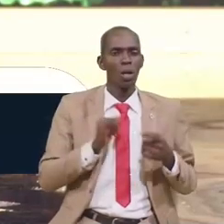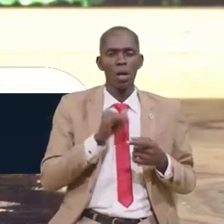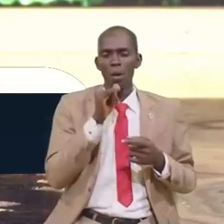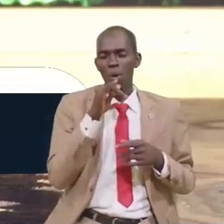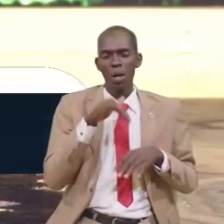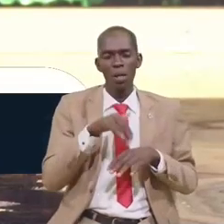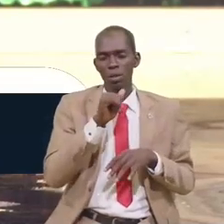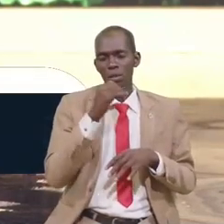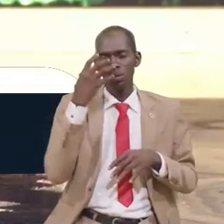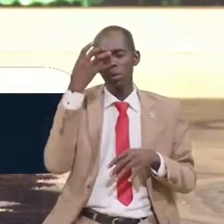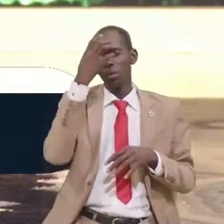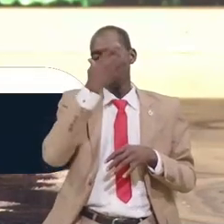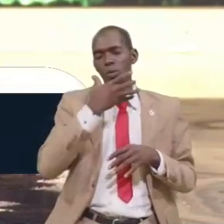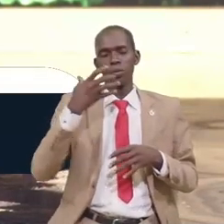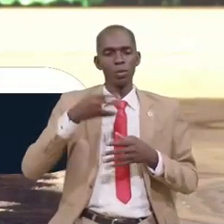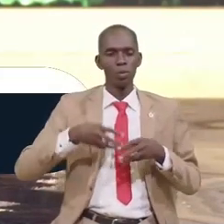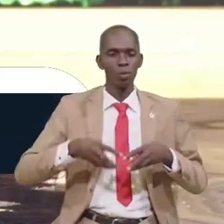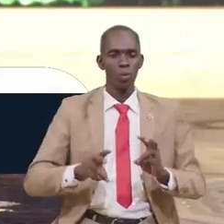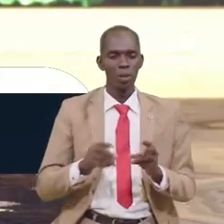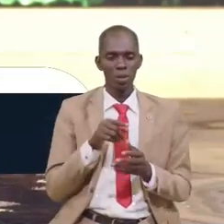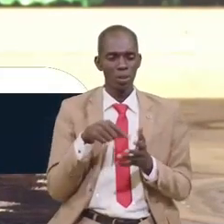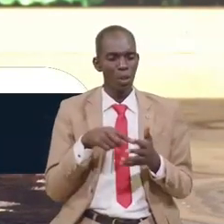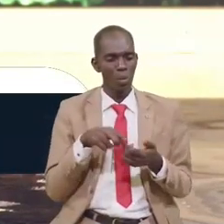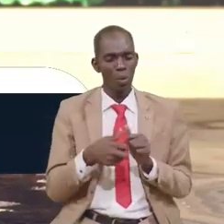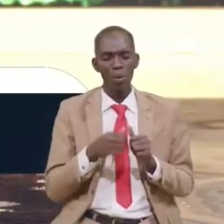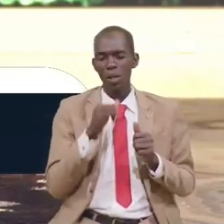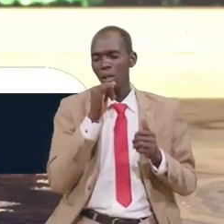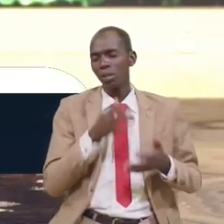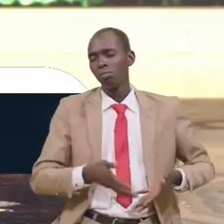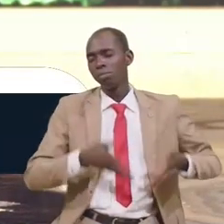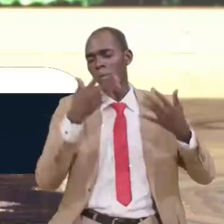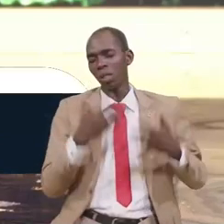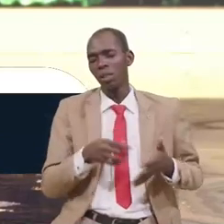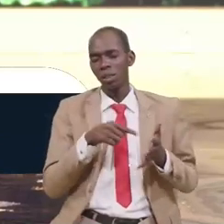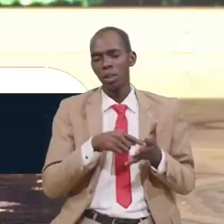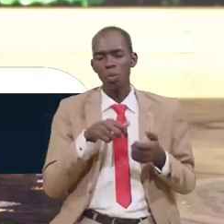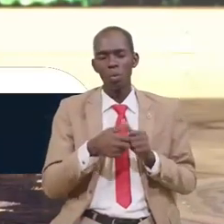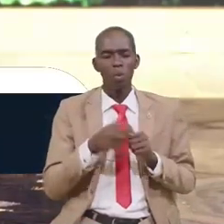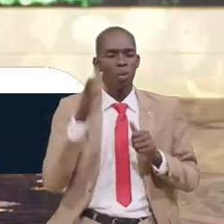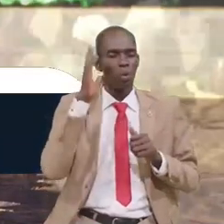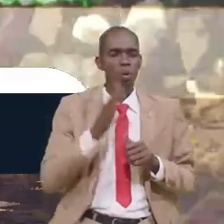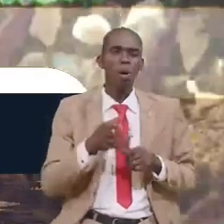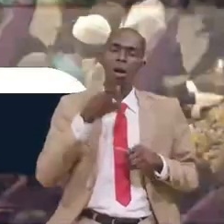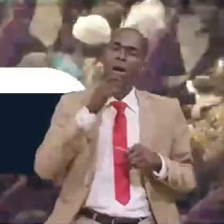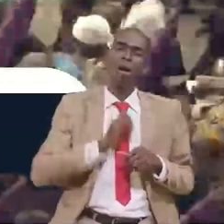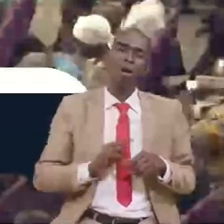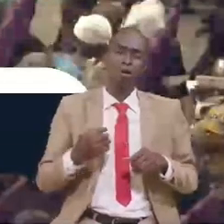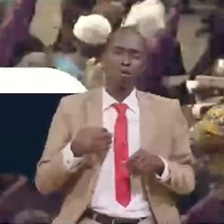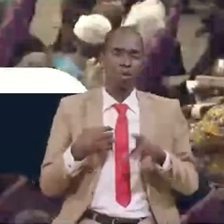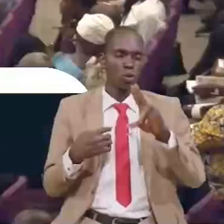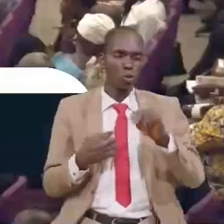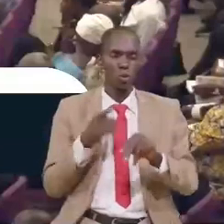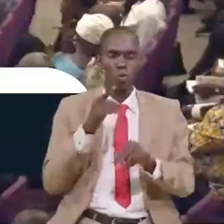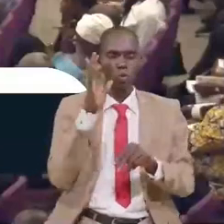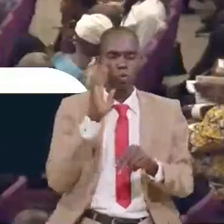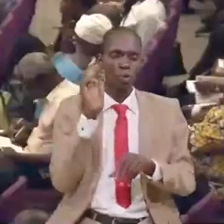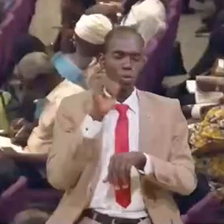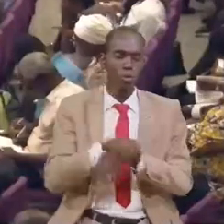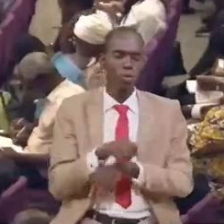croisée des chemins, ce problème m'a pesanti, m'a écrasé, va me submerger, vous allez en sortir au nom de